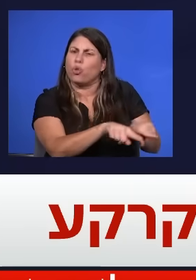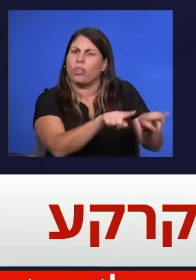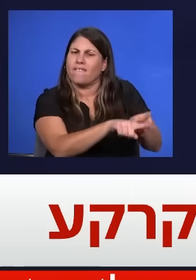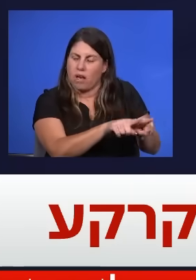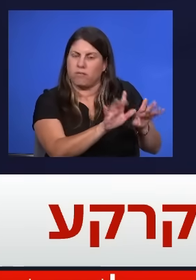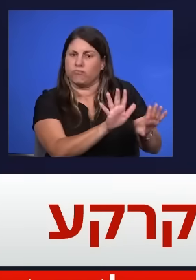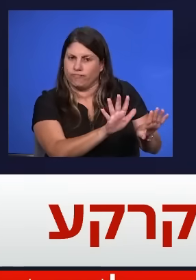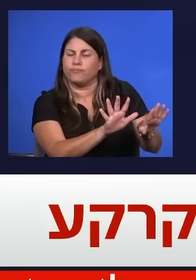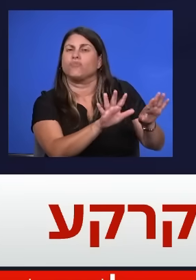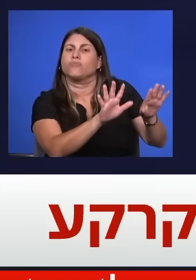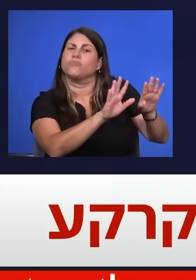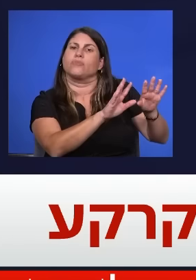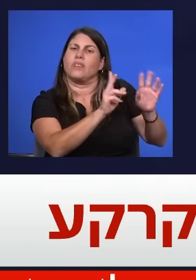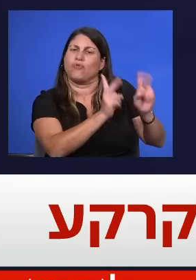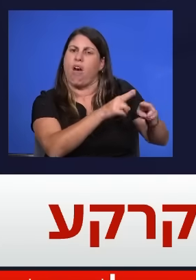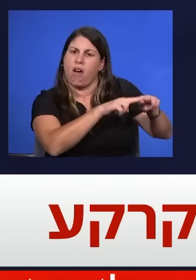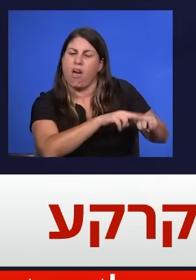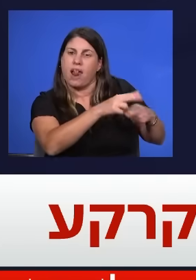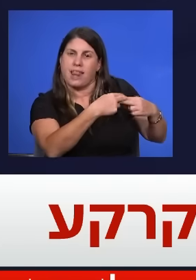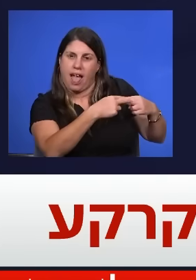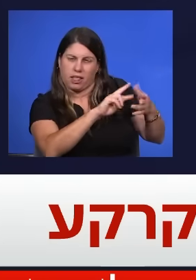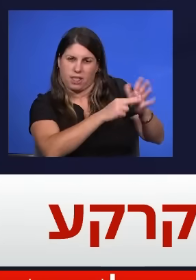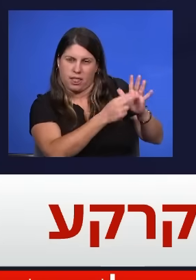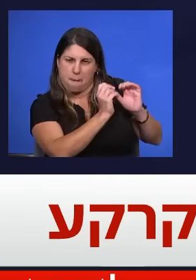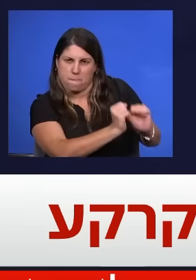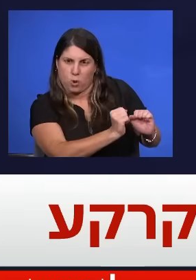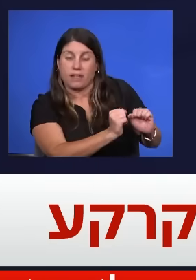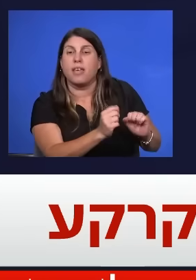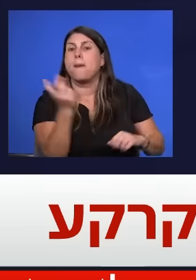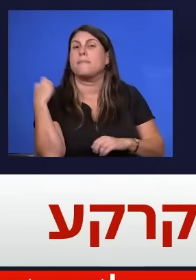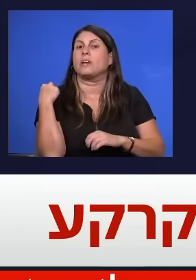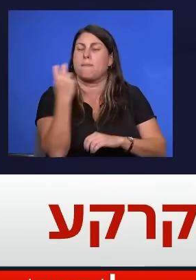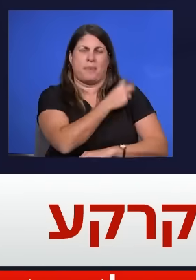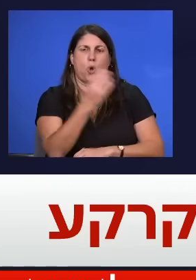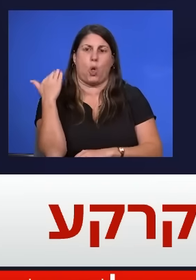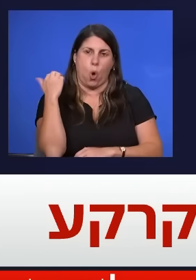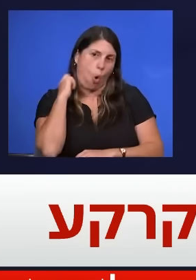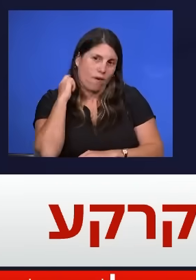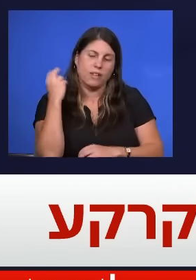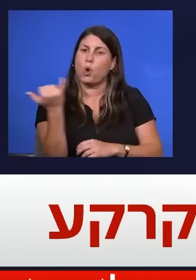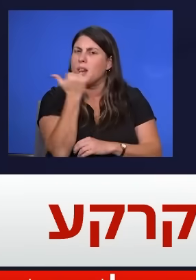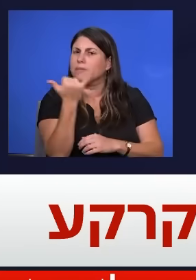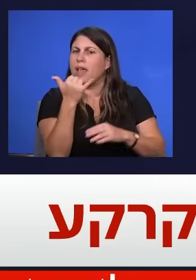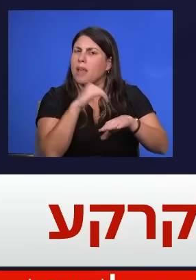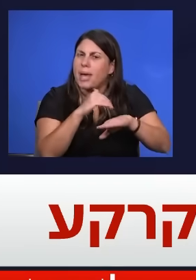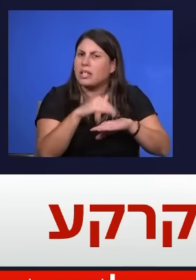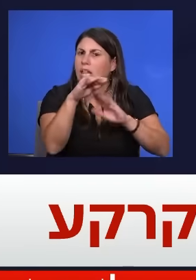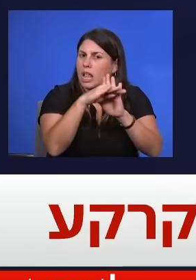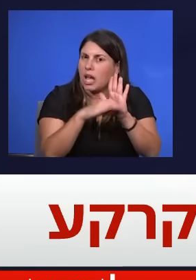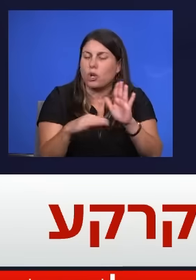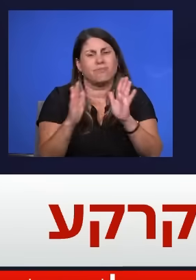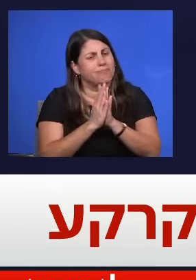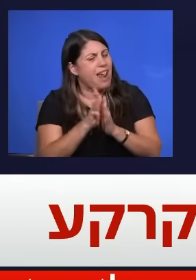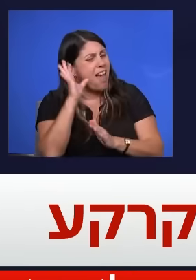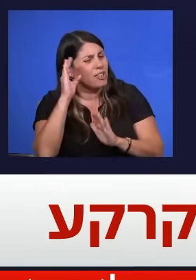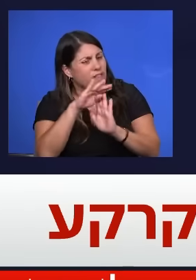מוגן. פיקוד העורף מעדכן כל יום את ההנחיות, חייבים להישמע על ההנחיות, לא להיכנס לשעננות. אנחנו מעריכים שעוד